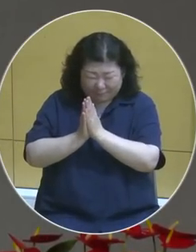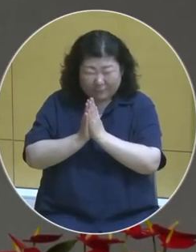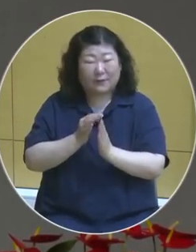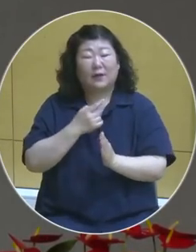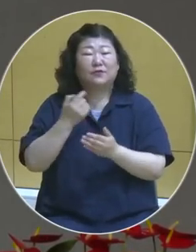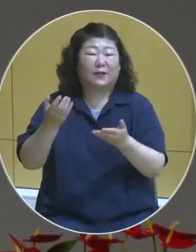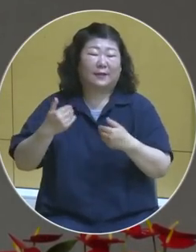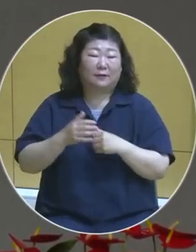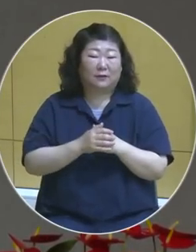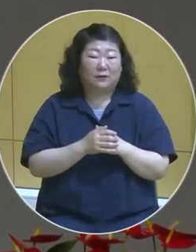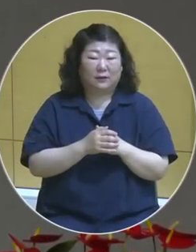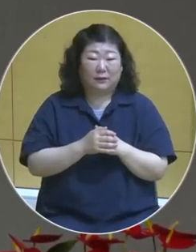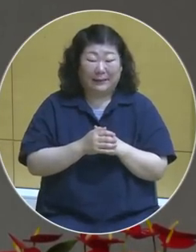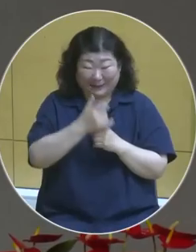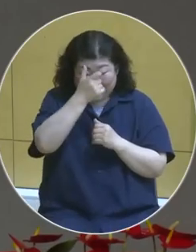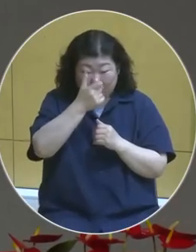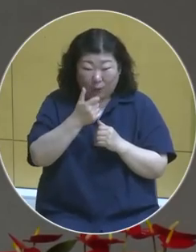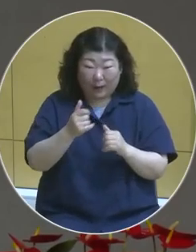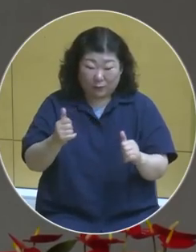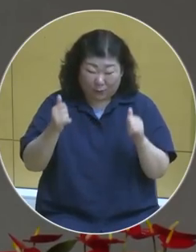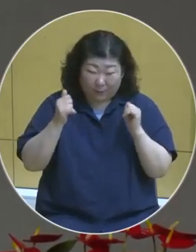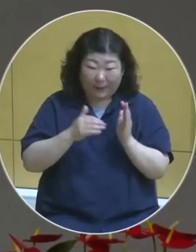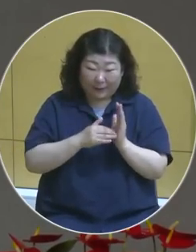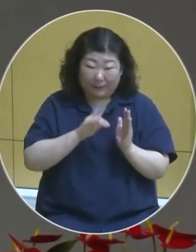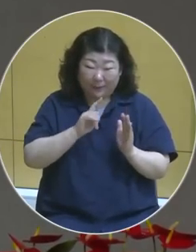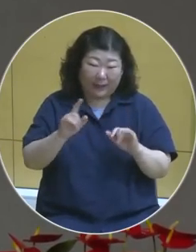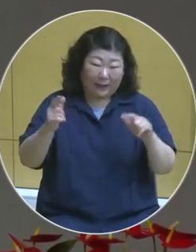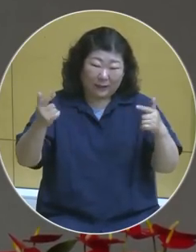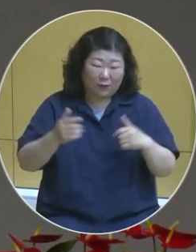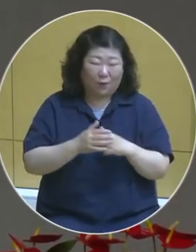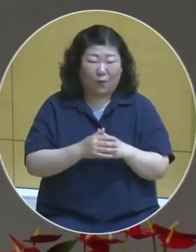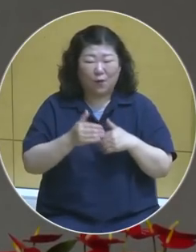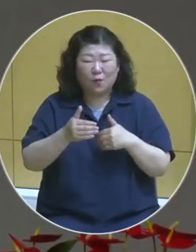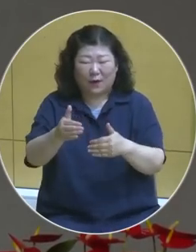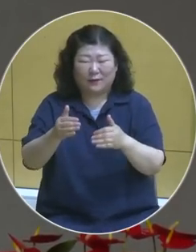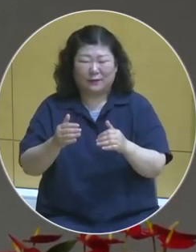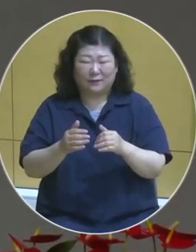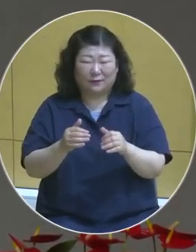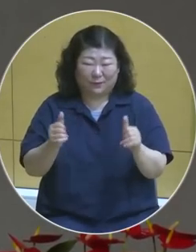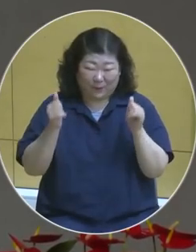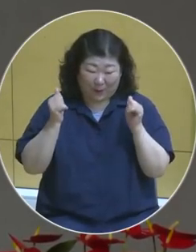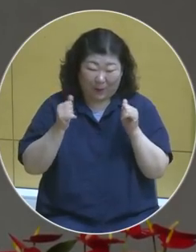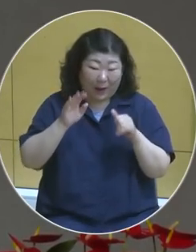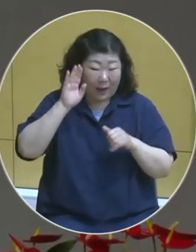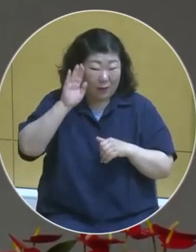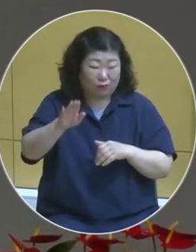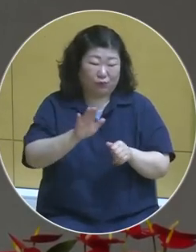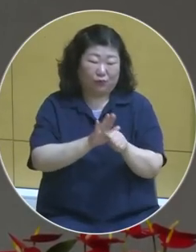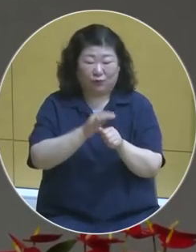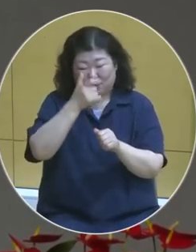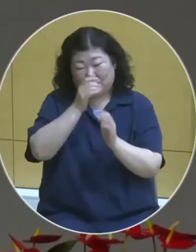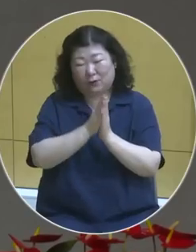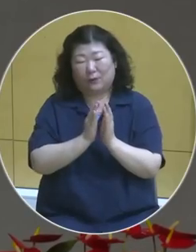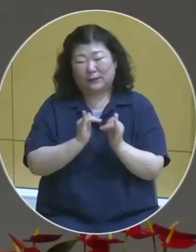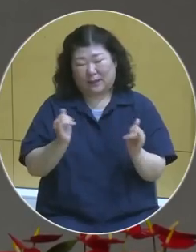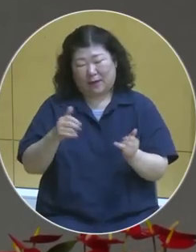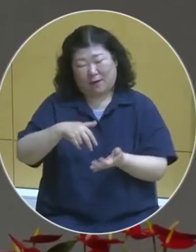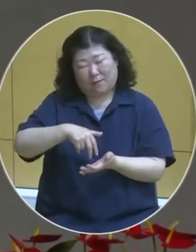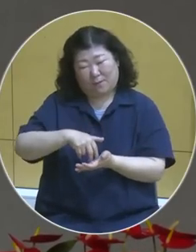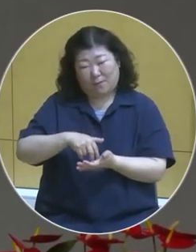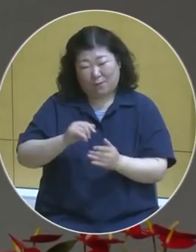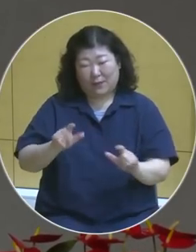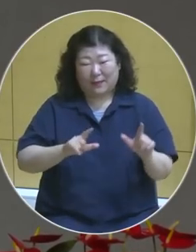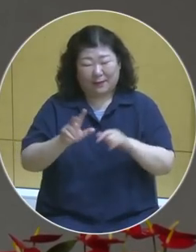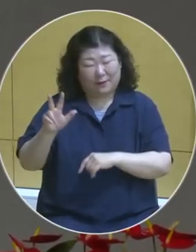졸업이 기도의 졸업이 아니라 이제 이 과정은 졸업을 하지만 앞으로 중보 기도자로 살겠다는 헌신과 결단을 나누는